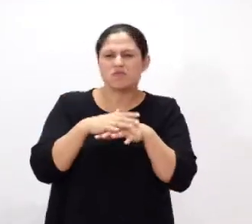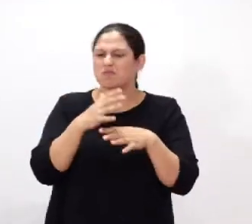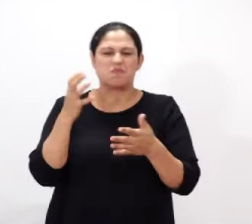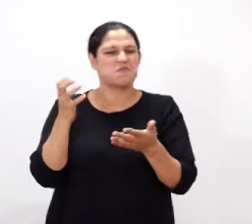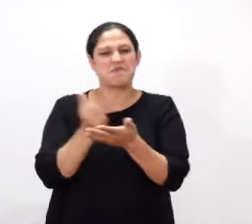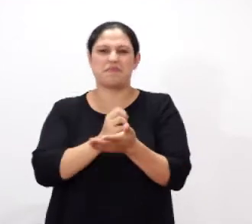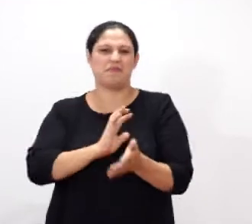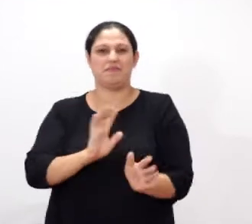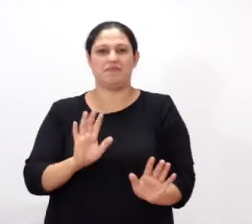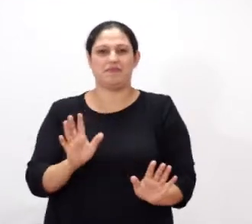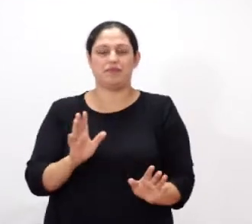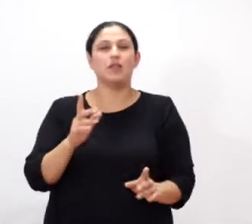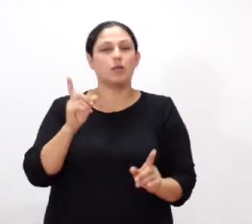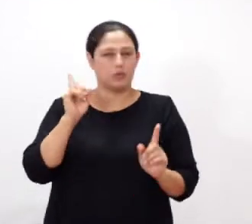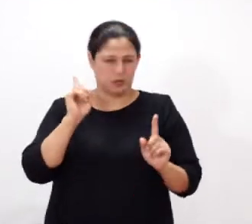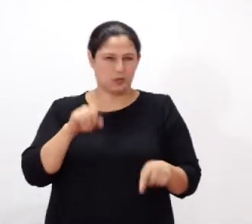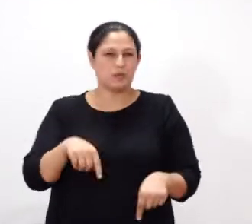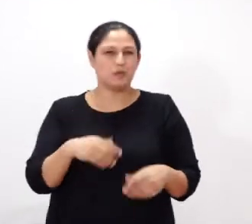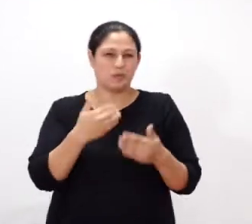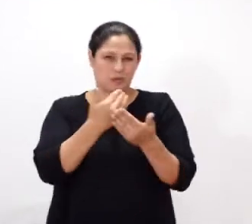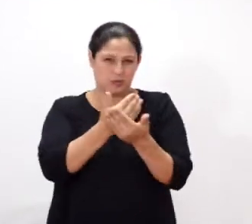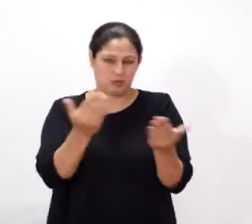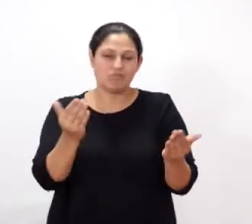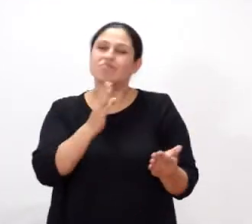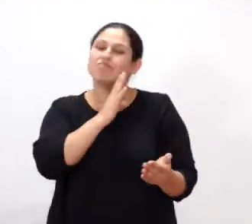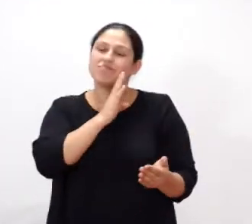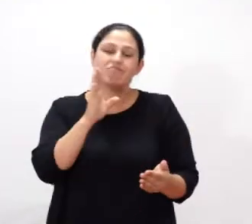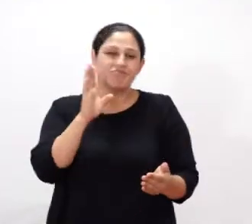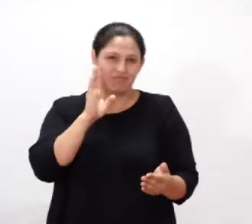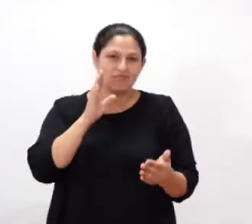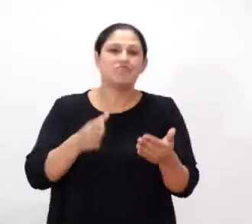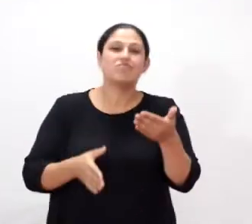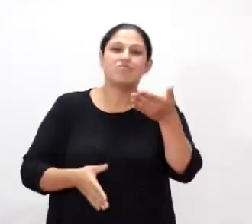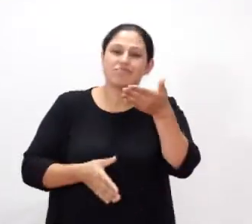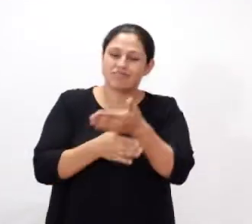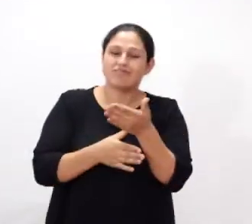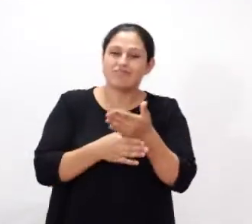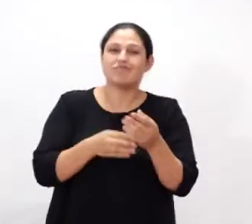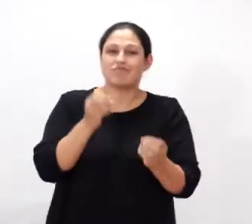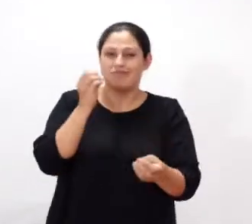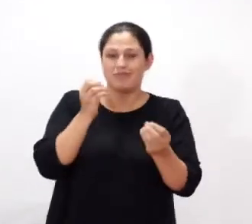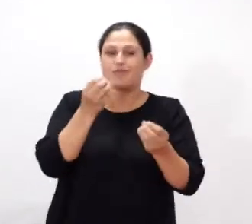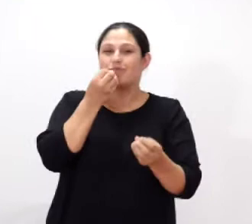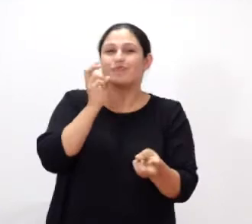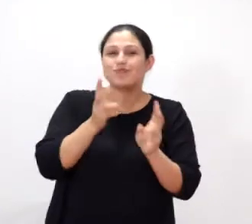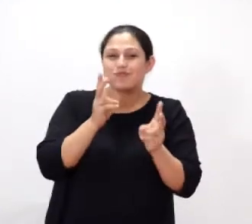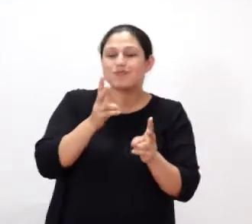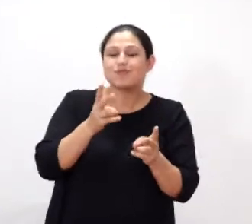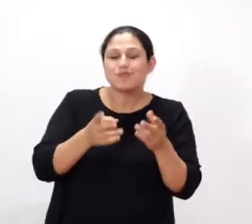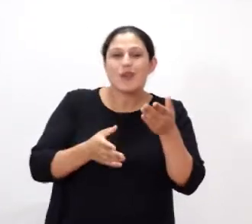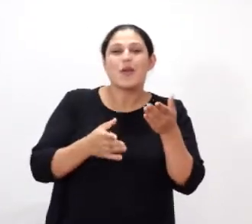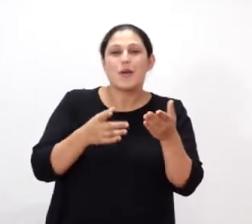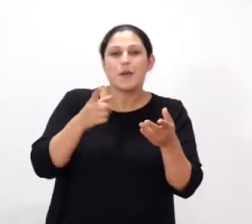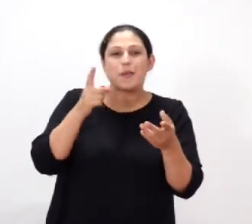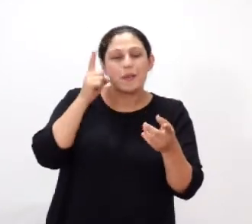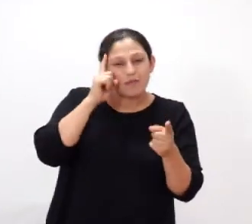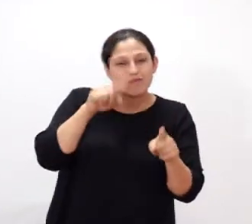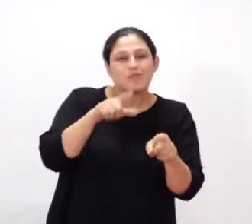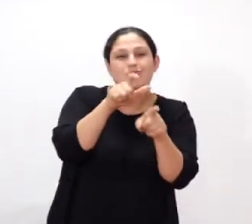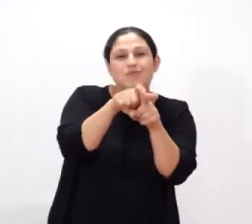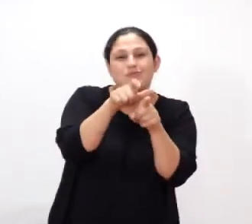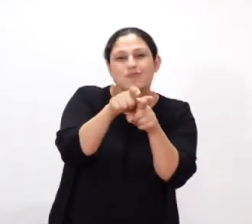نمیابیم شاید مادرانتان با شما این طعام را پختند اگر دانید با